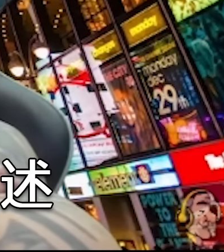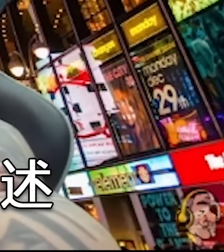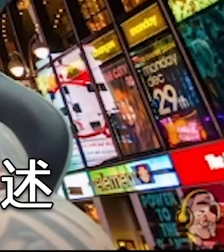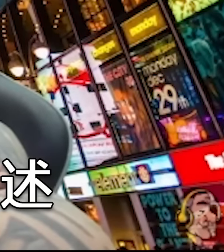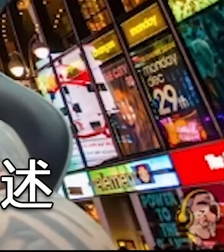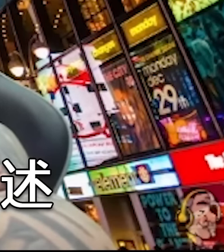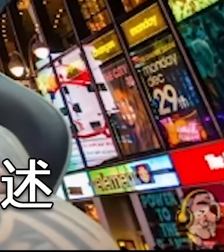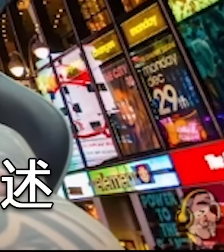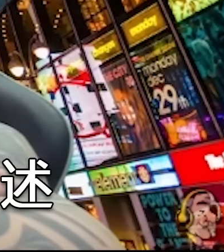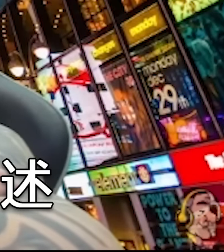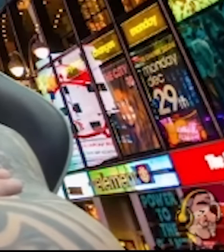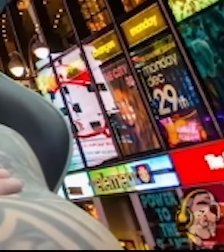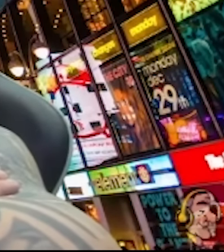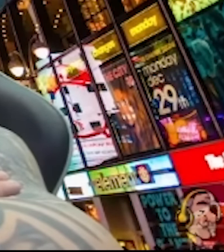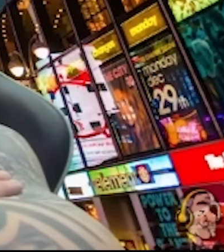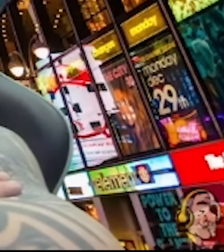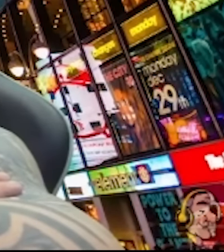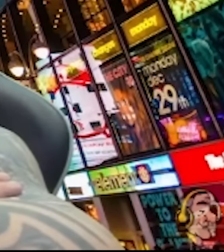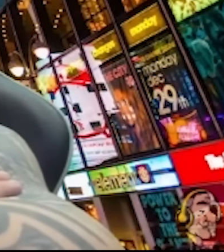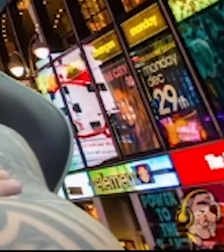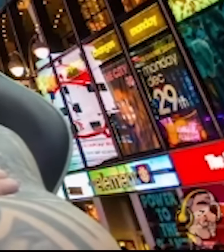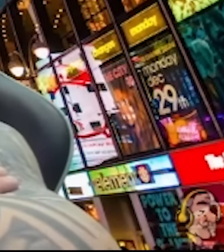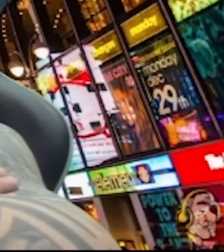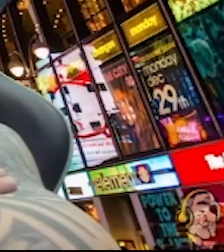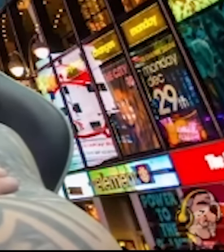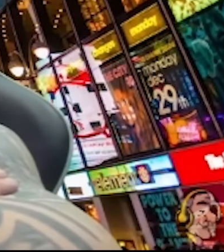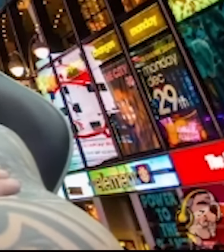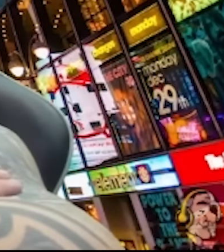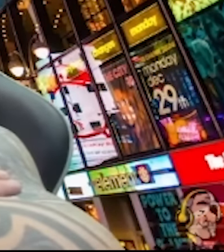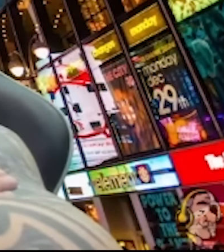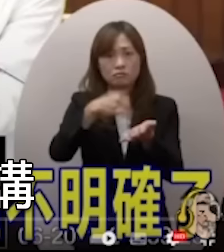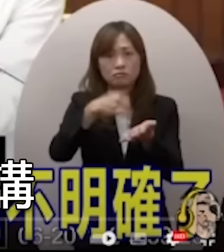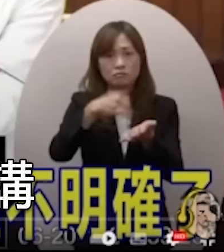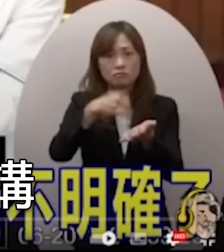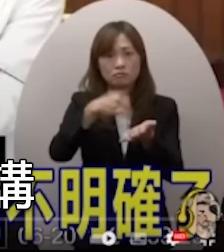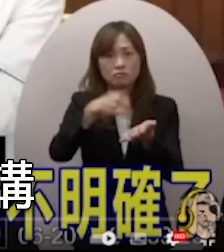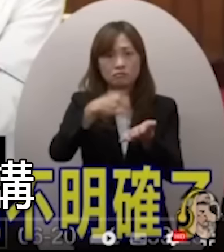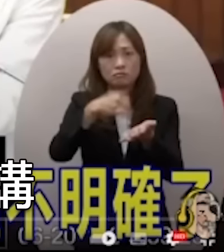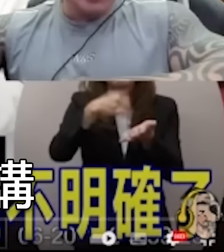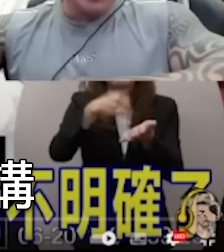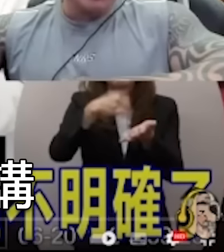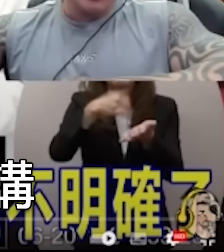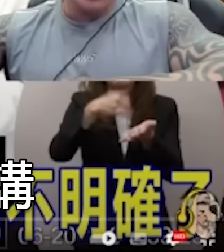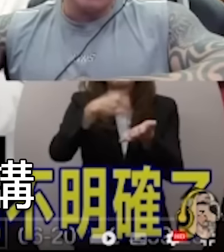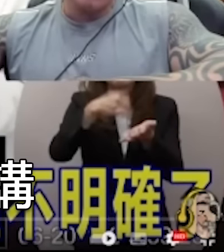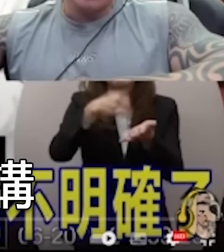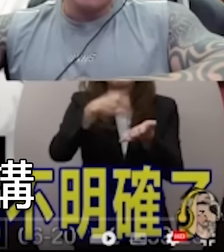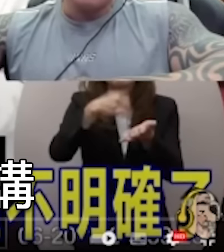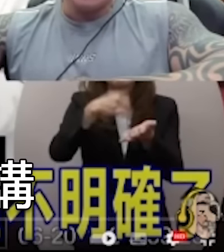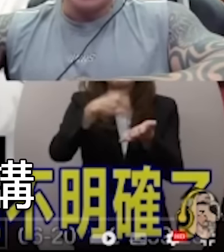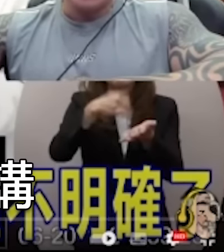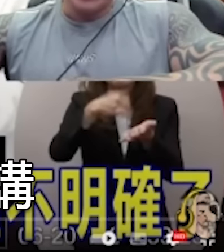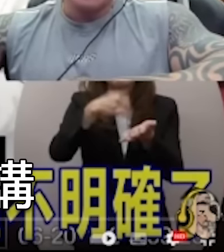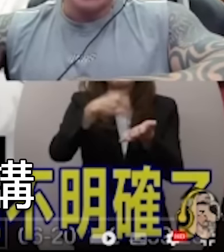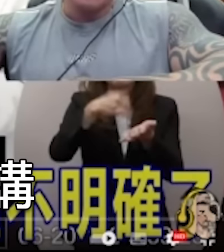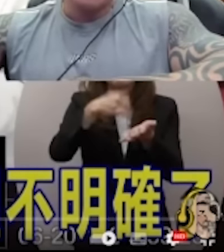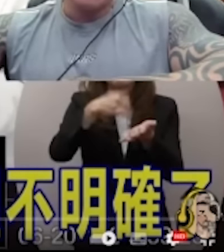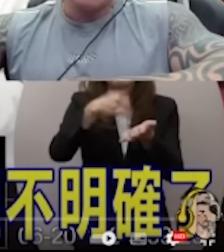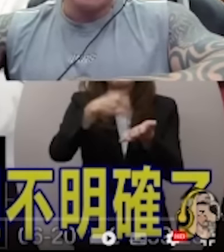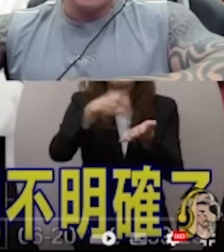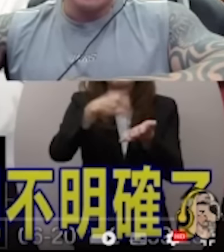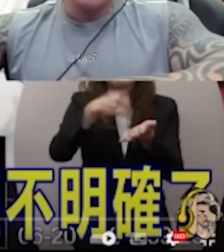认为我怎样是虚伪陈述？你解释解释啊！怎样？好了，我可以很明显跟大家